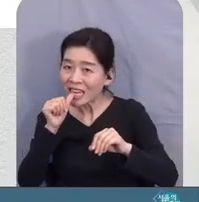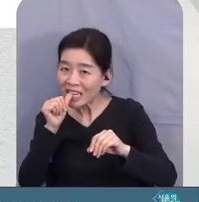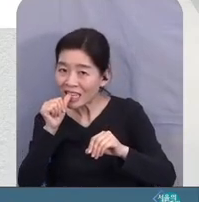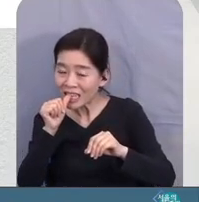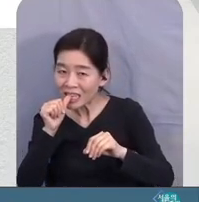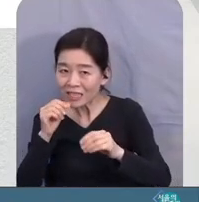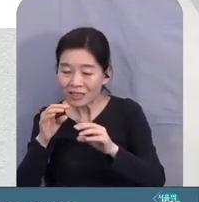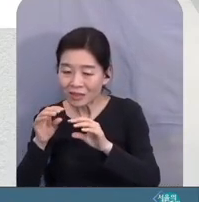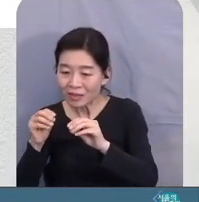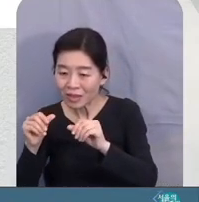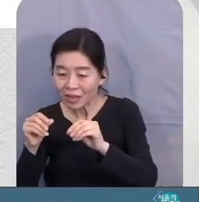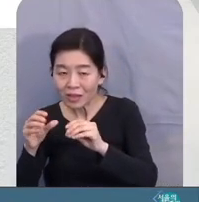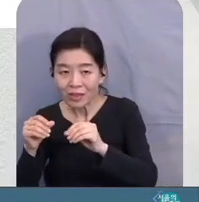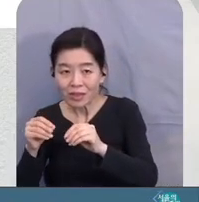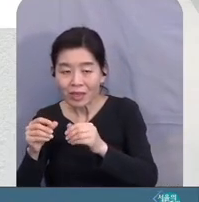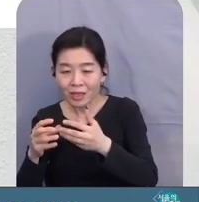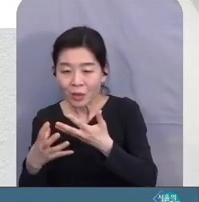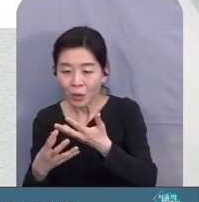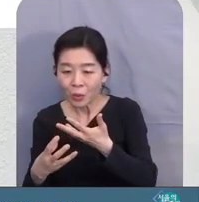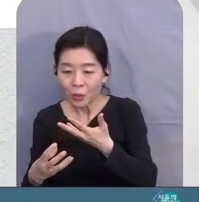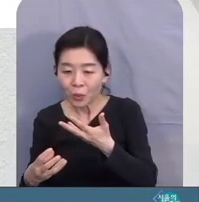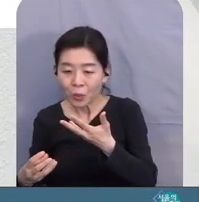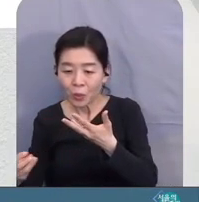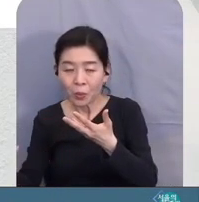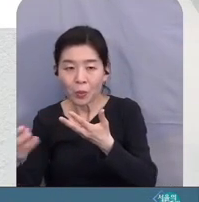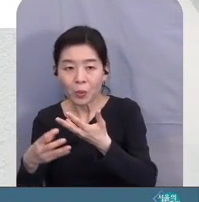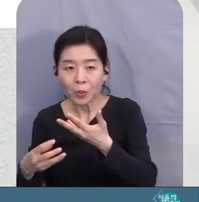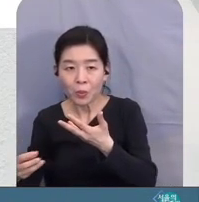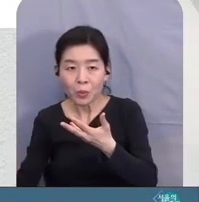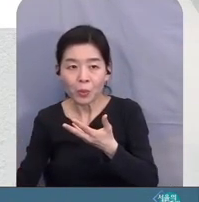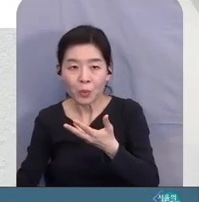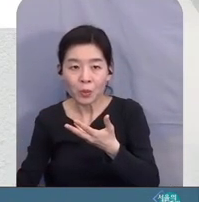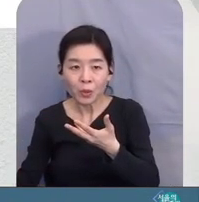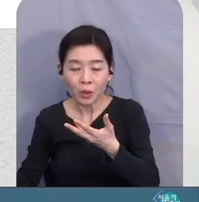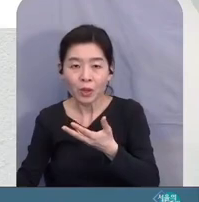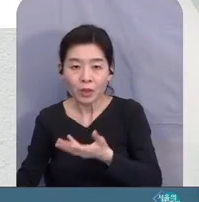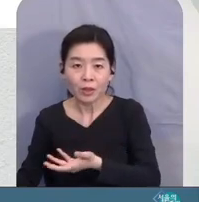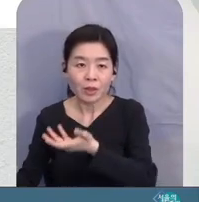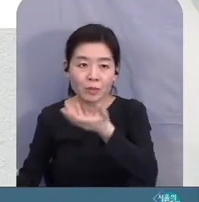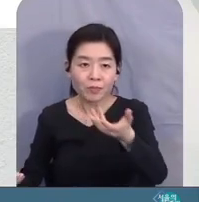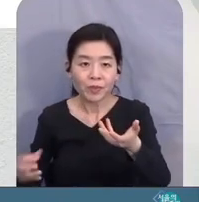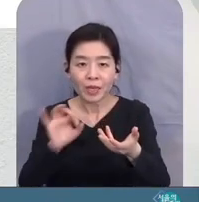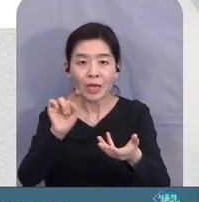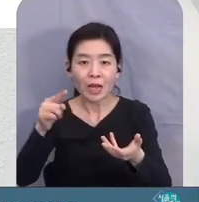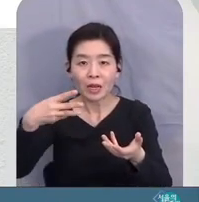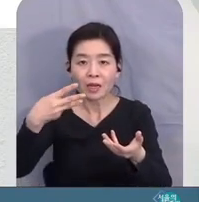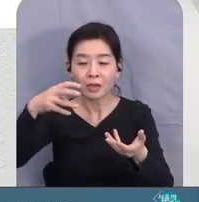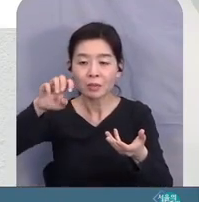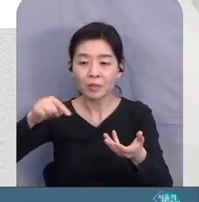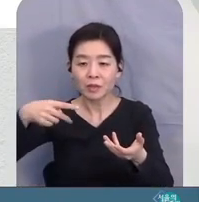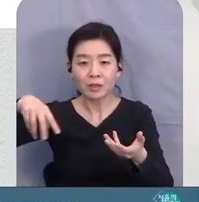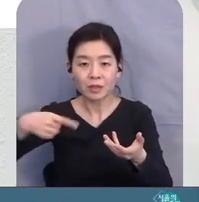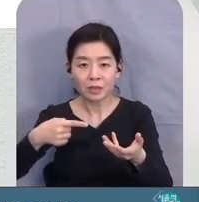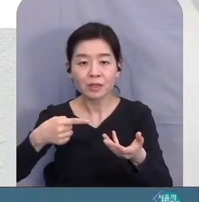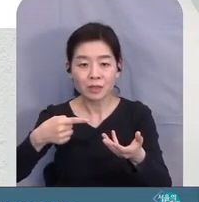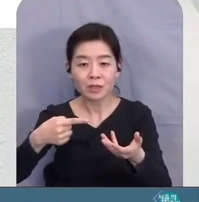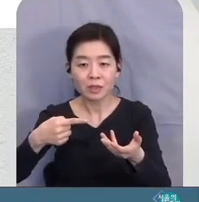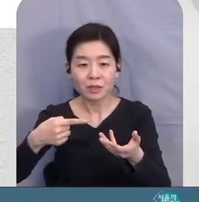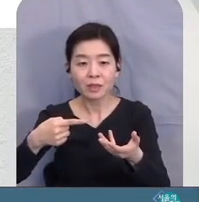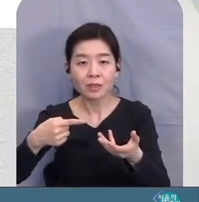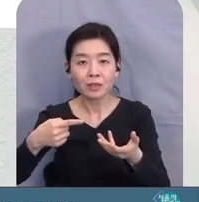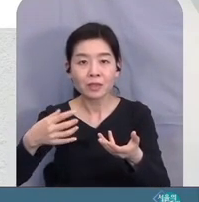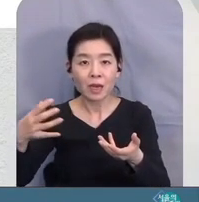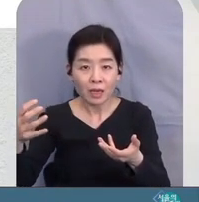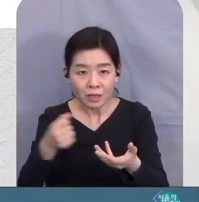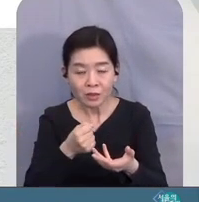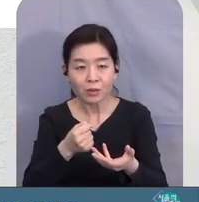철분 성분들 이런 것들을 사전에 제거를 해야 알프스 성능이 잘 나옵니다. 그래서 전처리 과정을